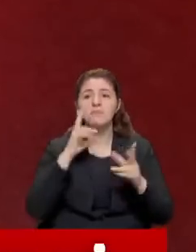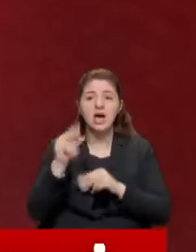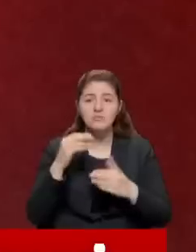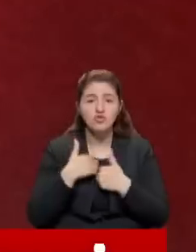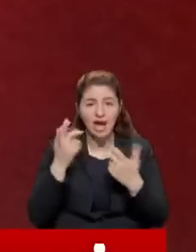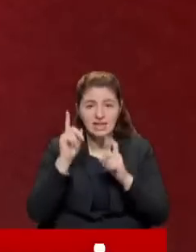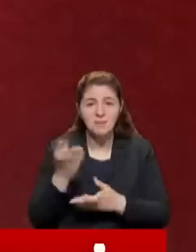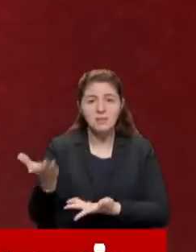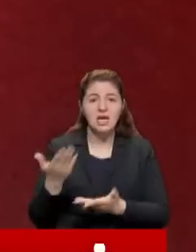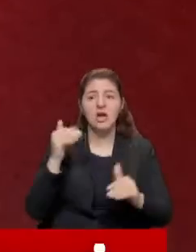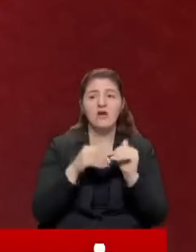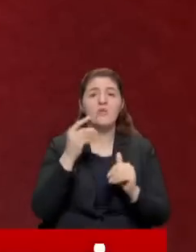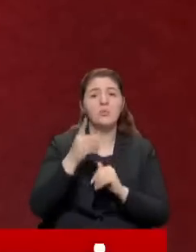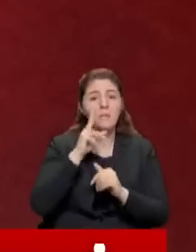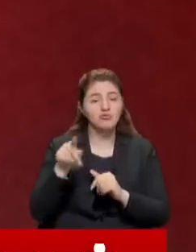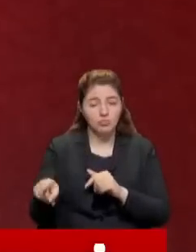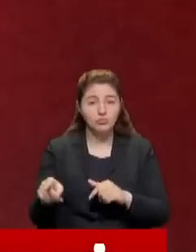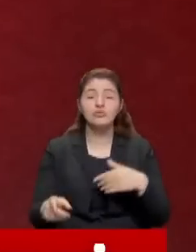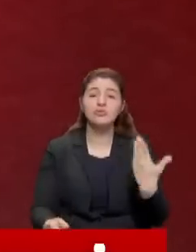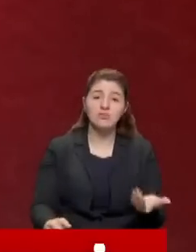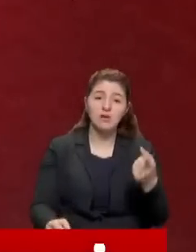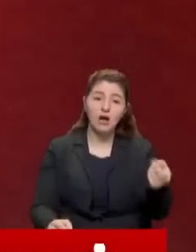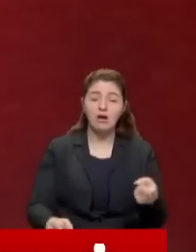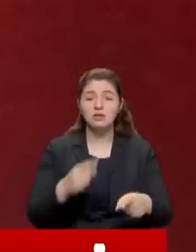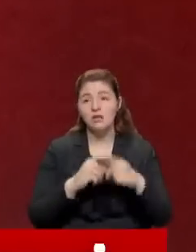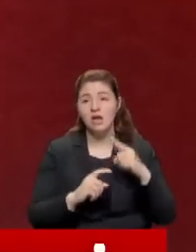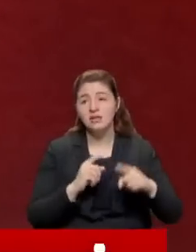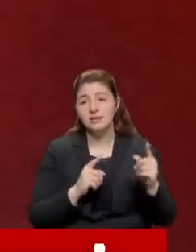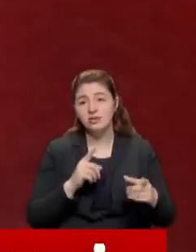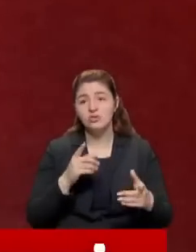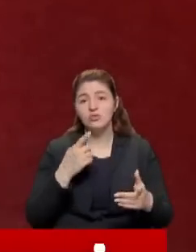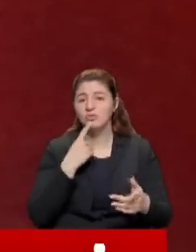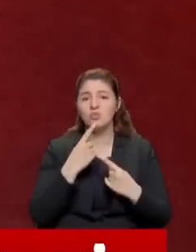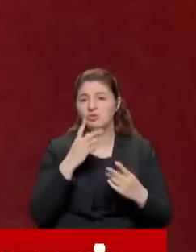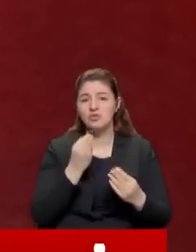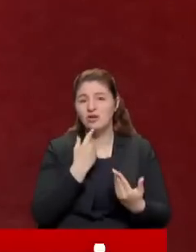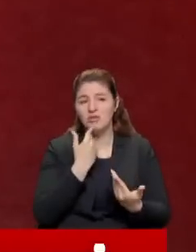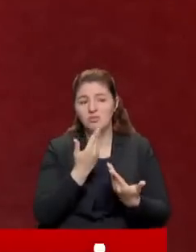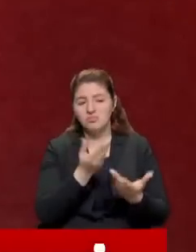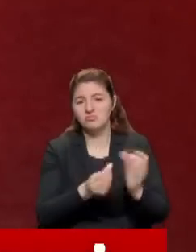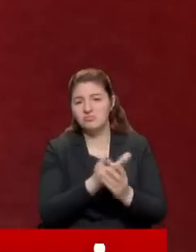barınma, güvenlik mi, seçmen buna mı bakacak? Yoksa siyasetin tutturmuş olduğu dile mi?